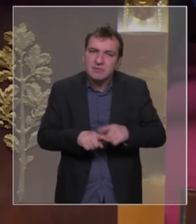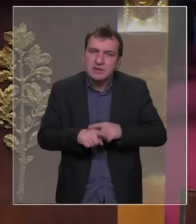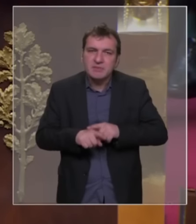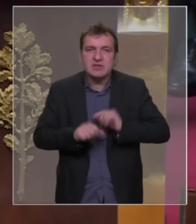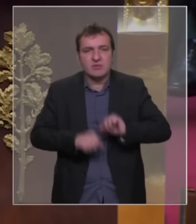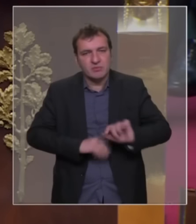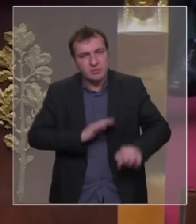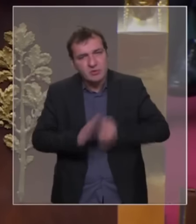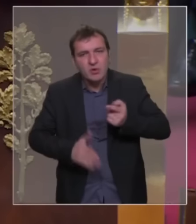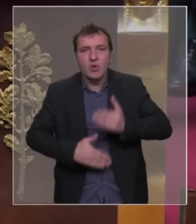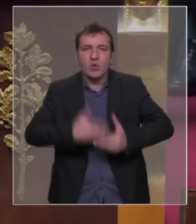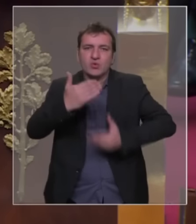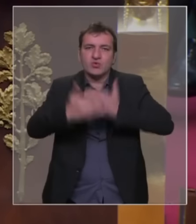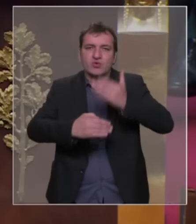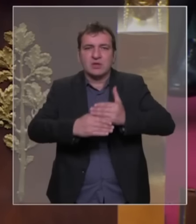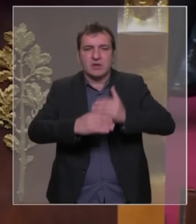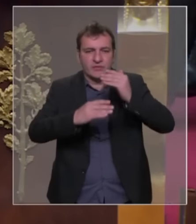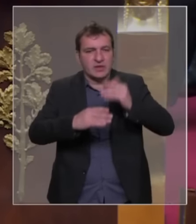reconstruire la confiance.